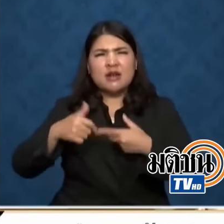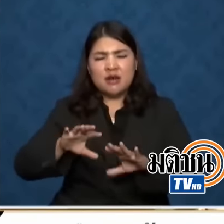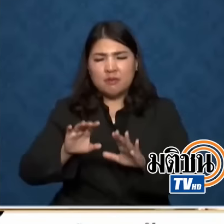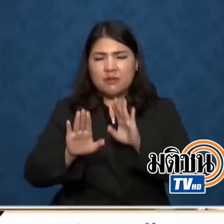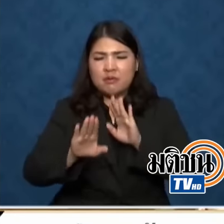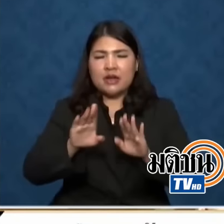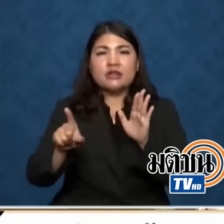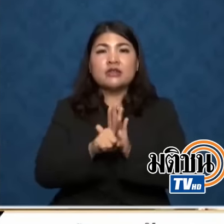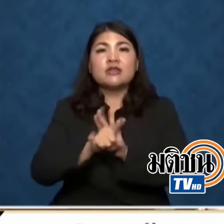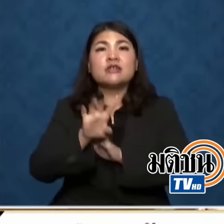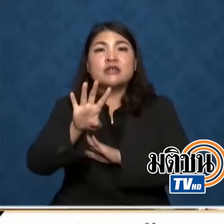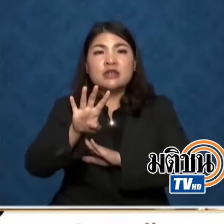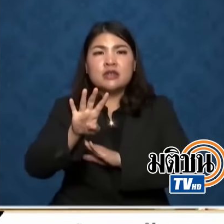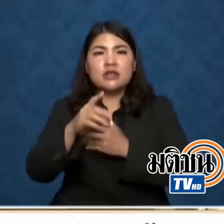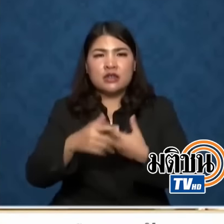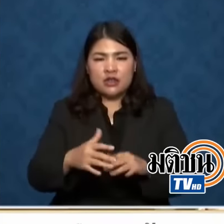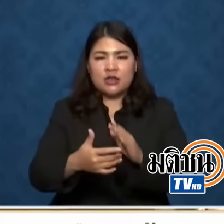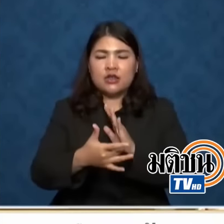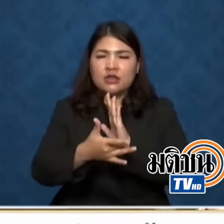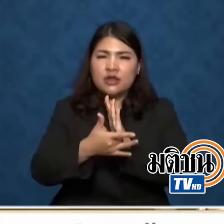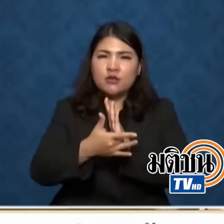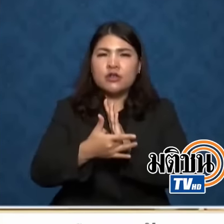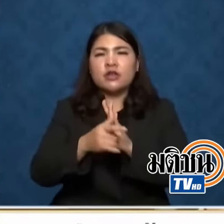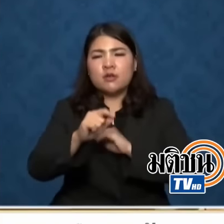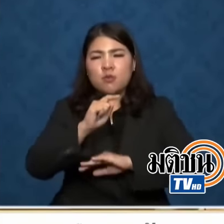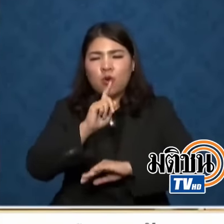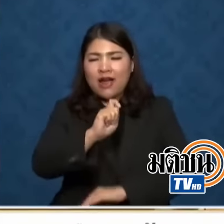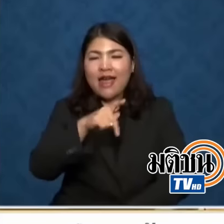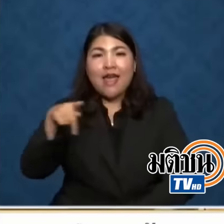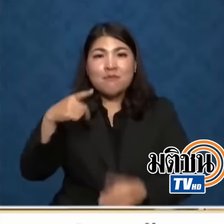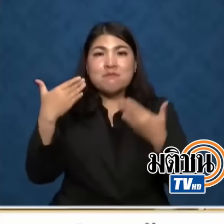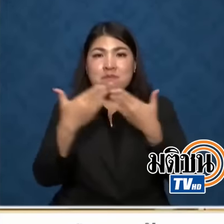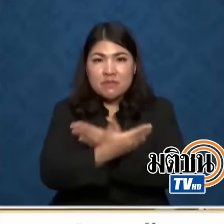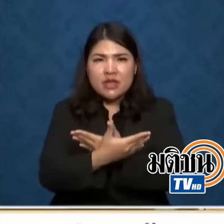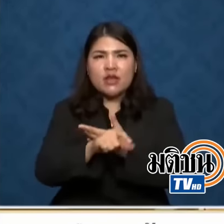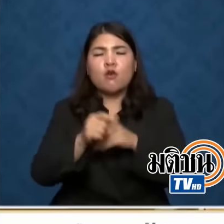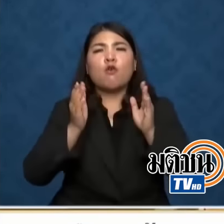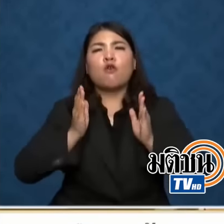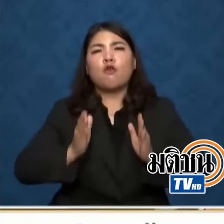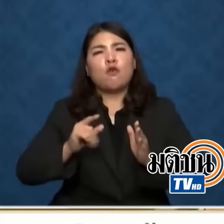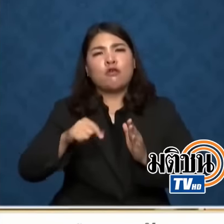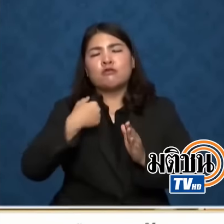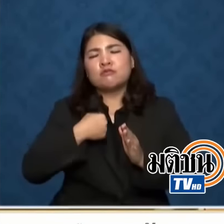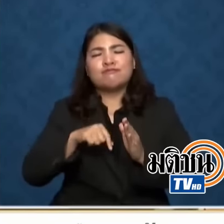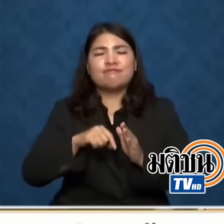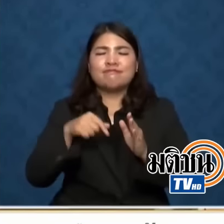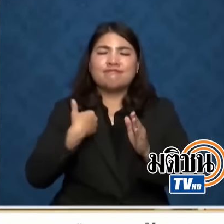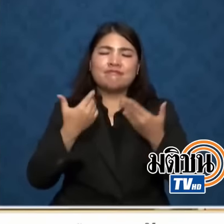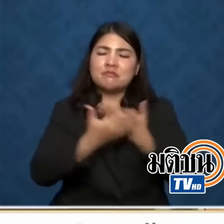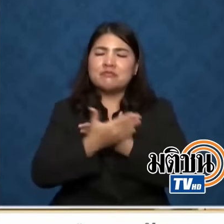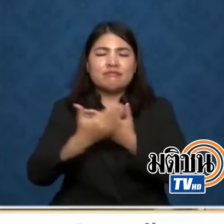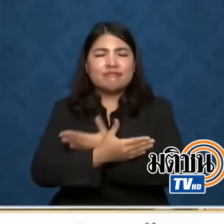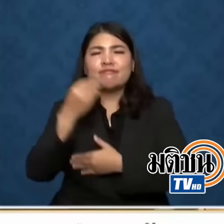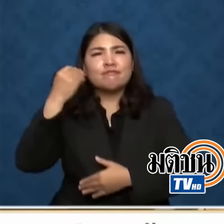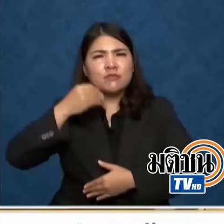4ครั้งมีการเปลี่ยนเทคโนโลยีแอปพลิเคชันที่ใช้มีการเปลี่ยนในเรื่องของจำนวนคนตลอดเวล